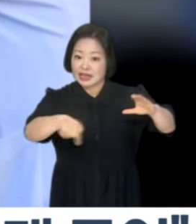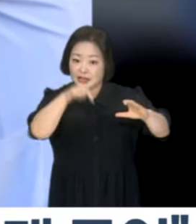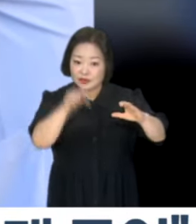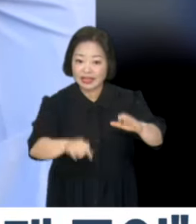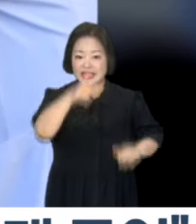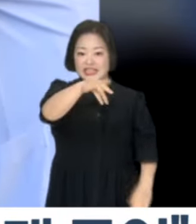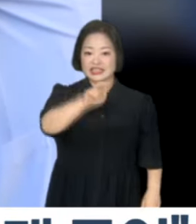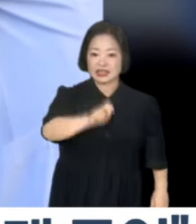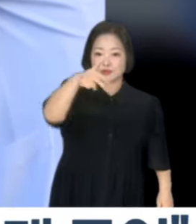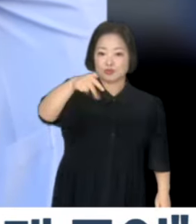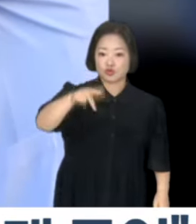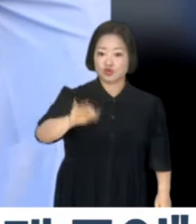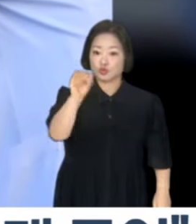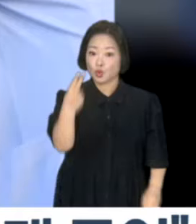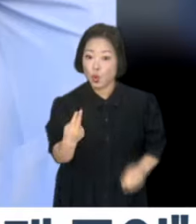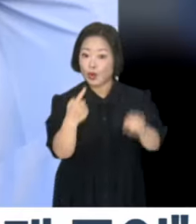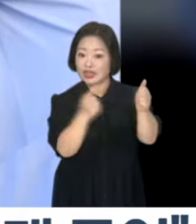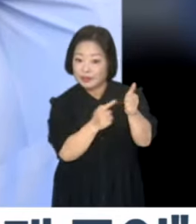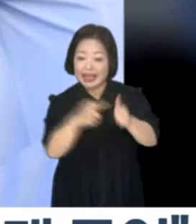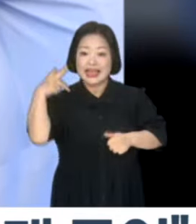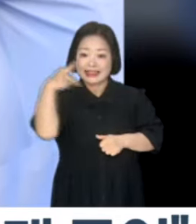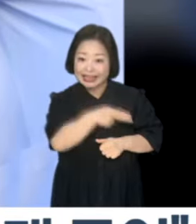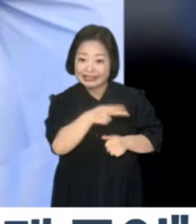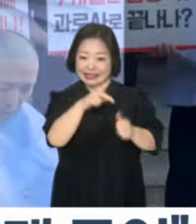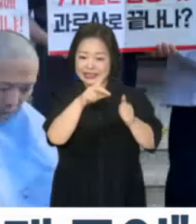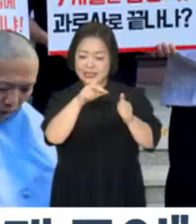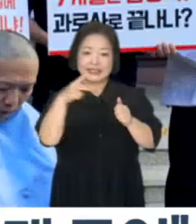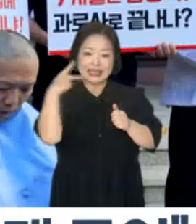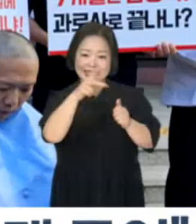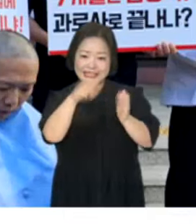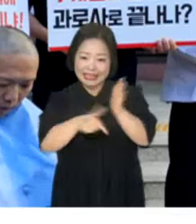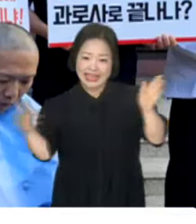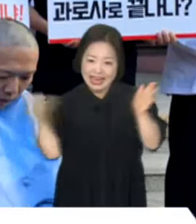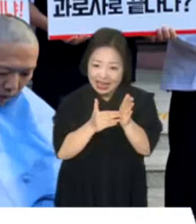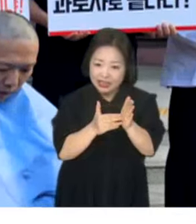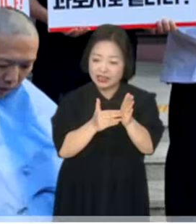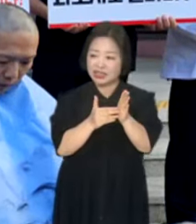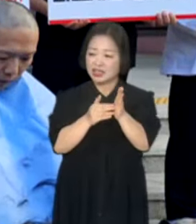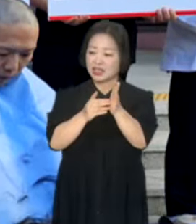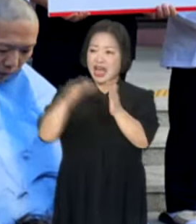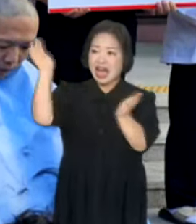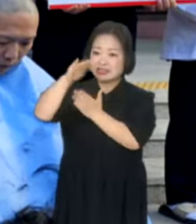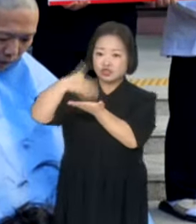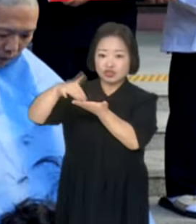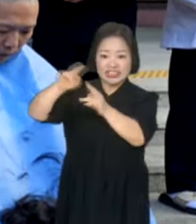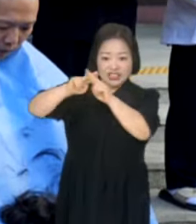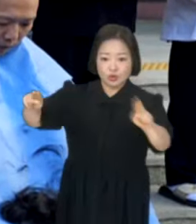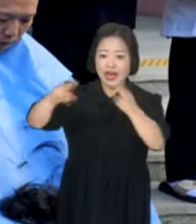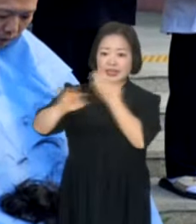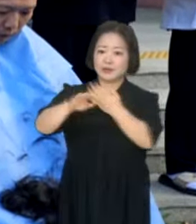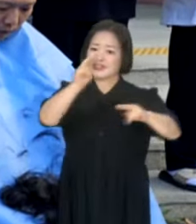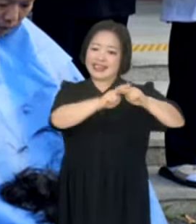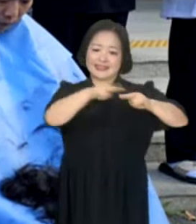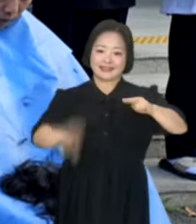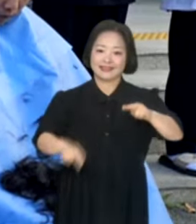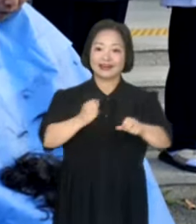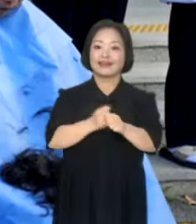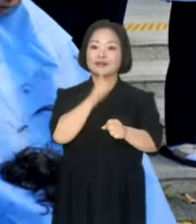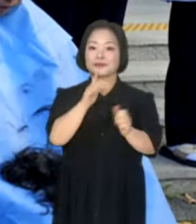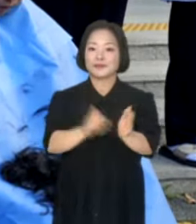김충효 강원대 교수는 단식이 끝날 때까지 요구 사항이 받아들여지지 않으면 사직하다